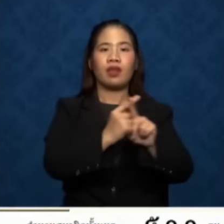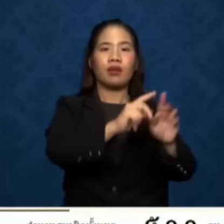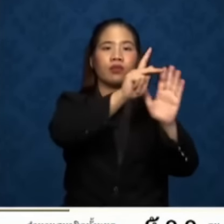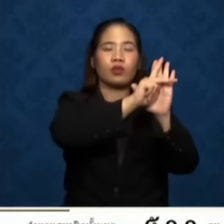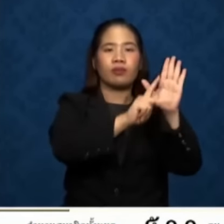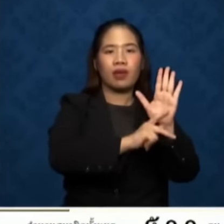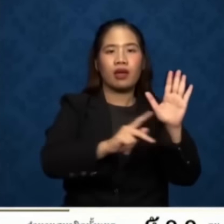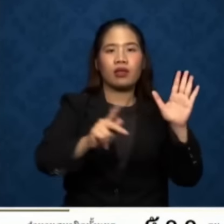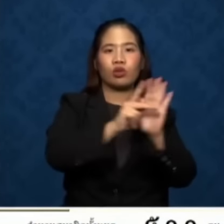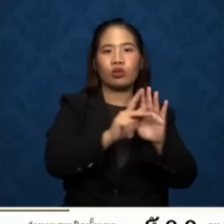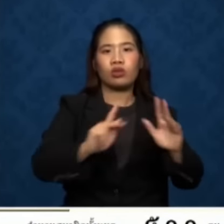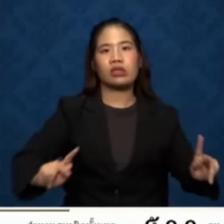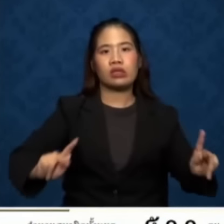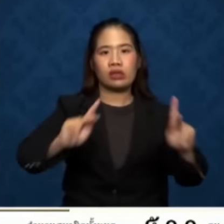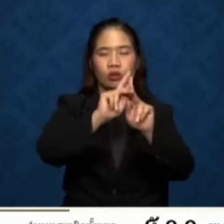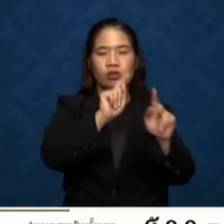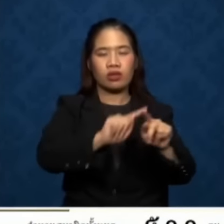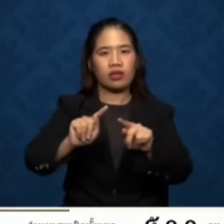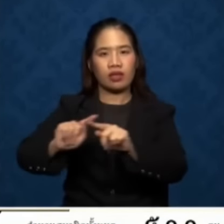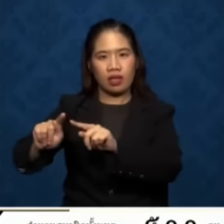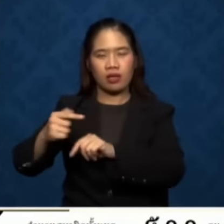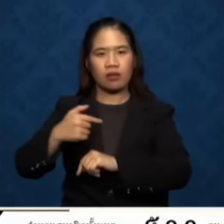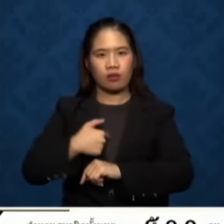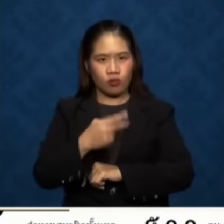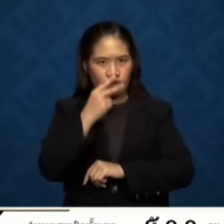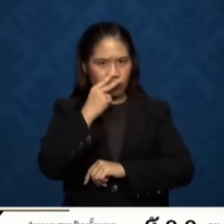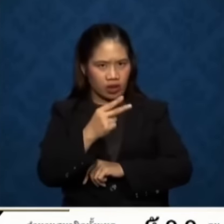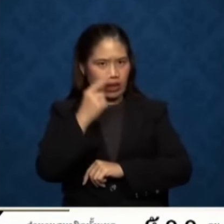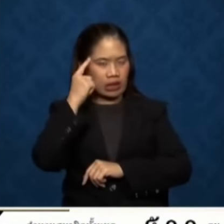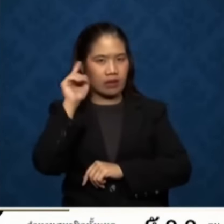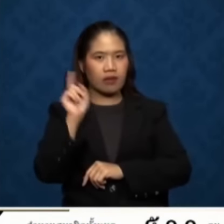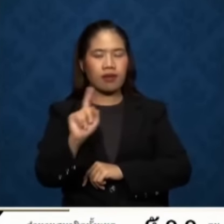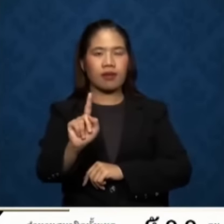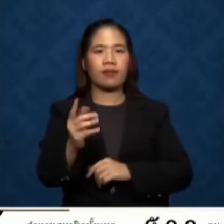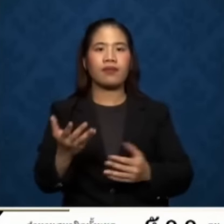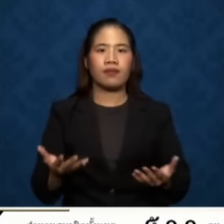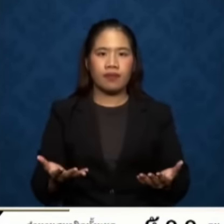ฎกระทรวงผมใช้ตรรกะวิบัติ